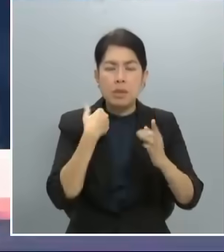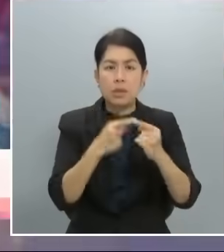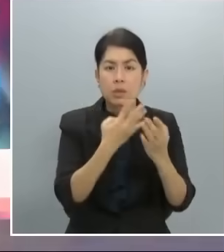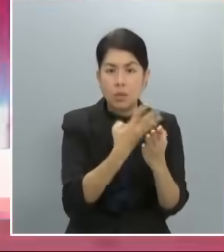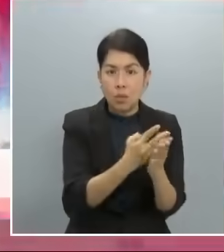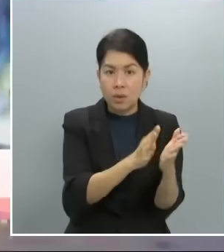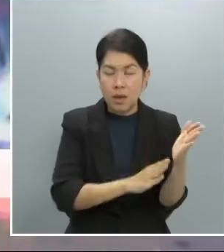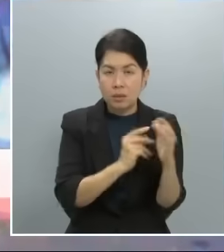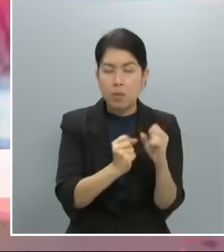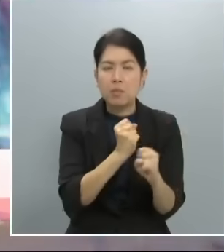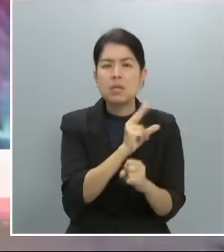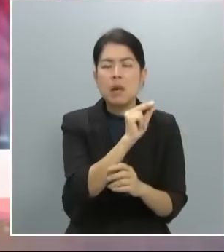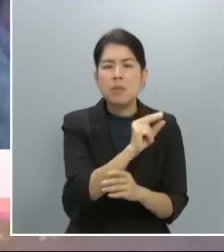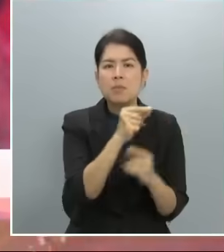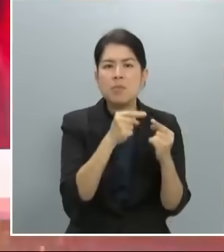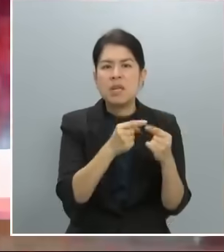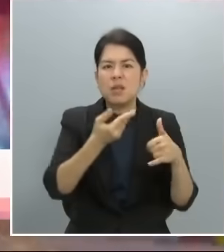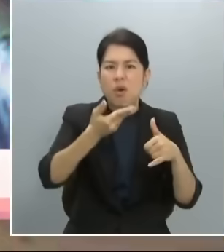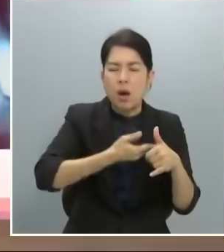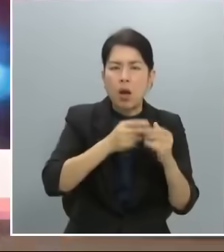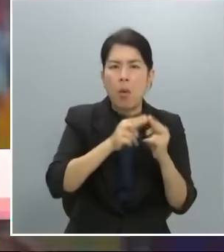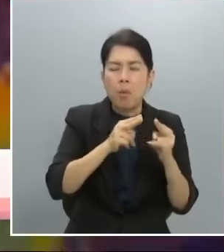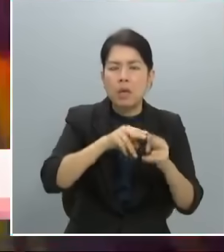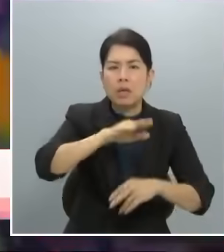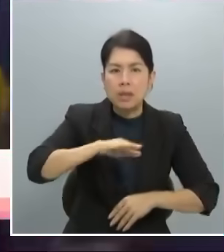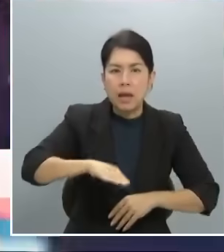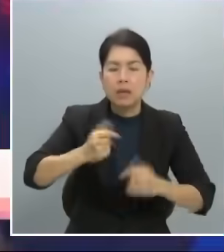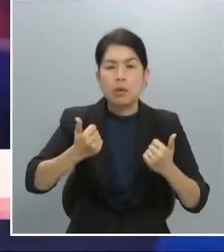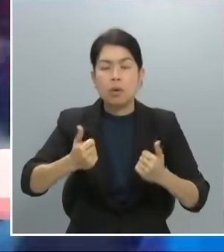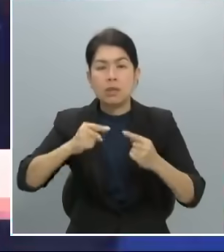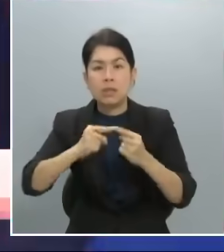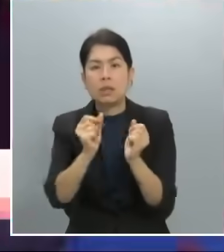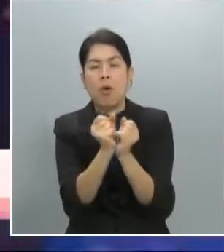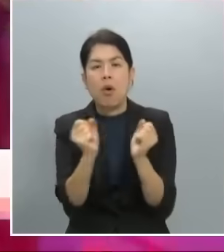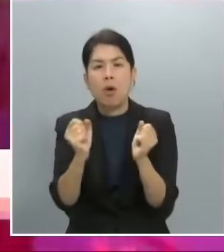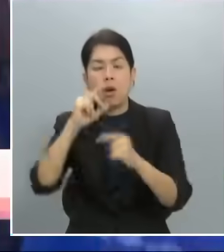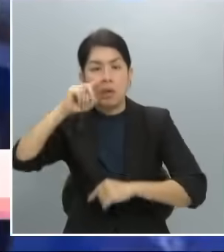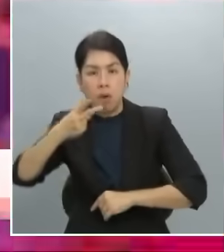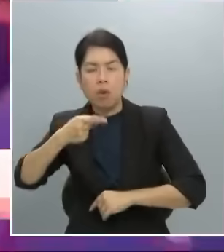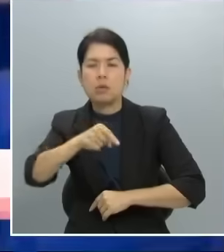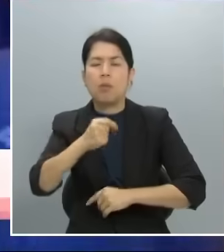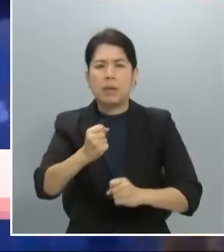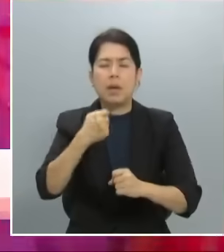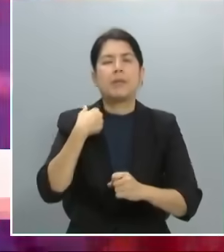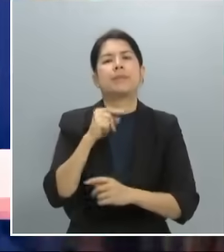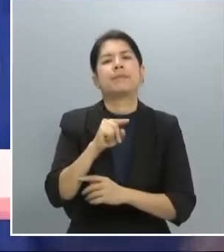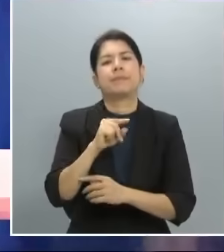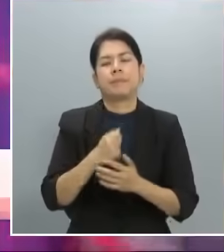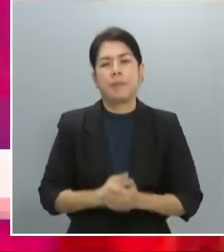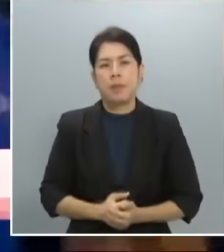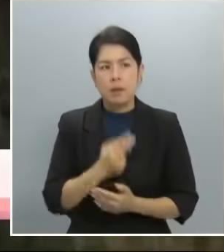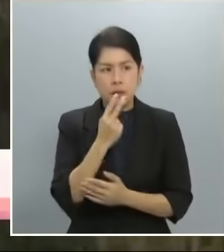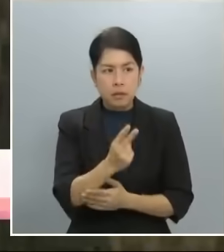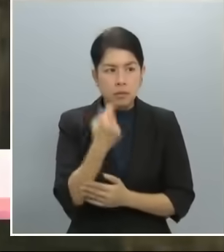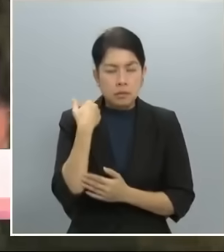แต่ออกมาเนี่ยพยายามก่อเหตุซำคุณผู้ชมครับลงไปดูหน่อยนะฮะคือเหตุทั้งหมดคุณผู้ชมครับเกิดขึ้นที่ป่าละเมาะนะครับที่หลังวัด